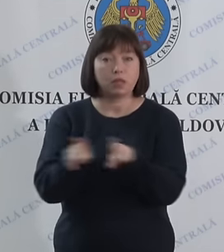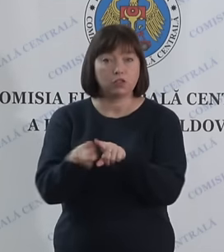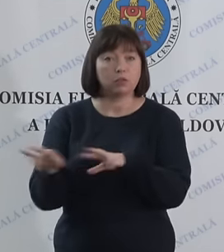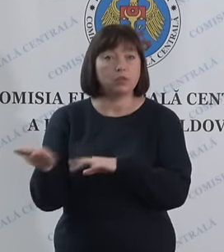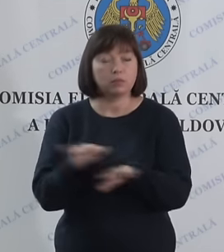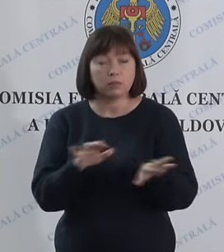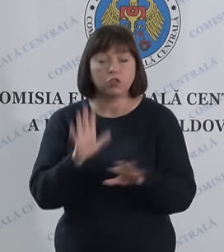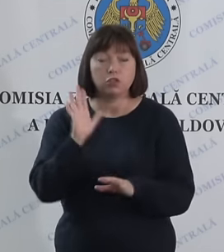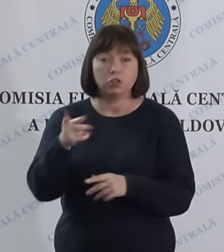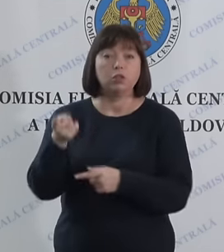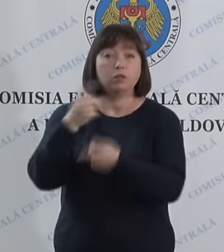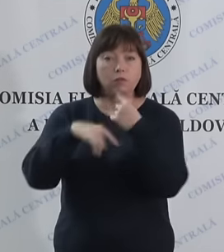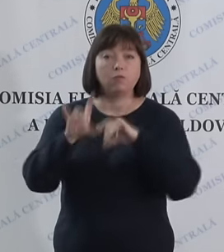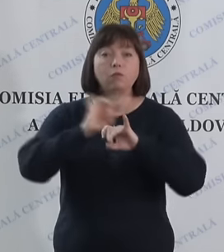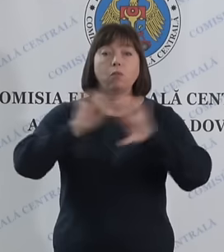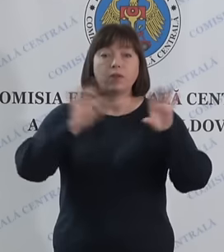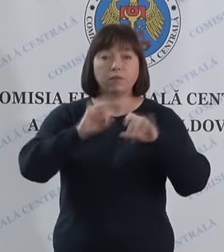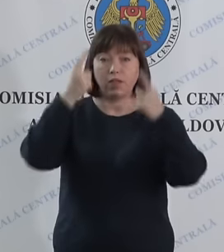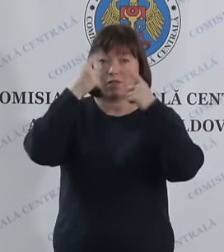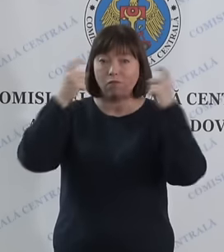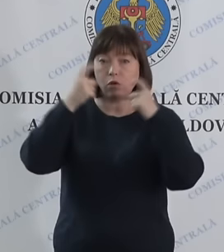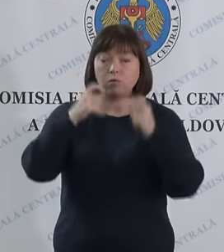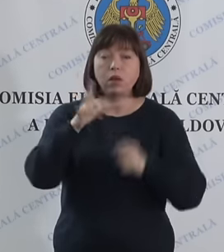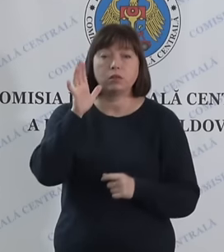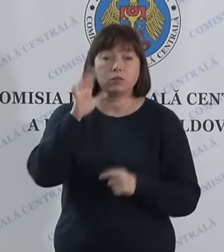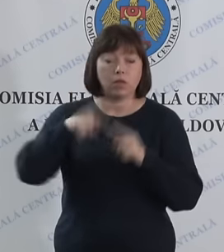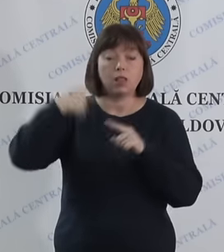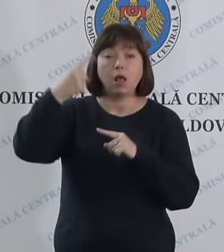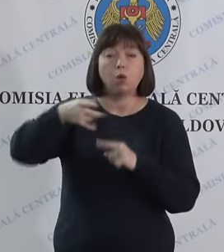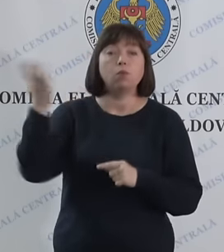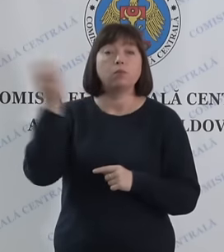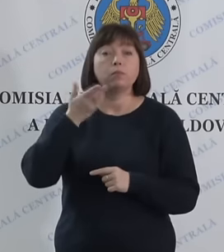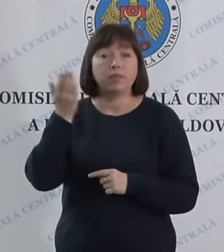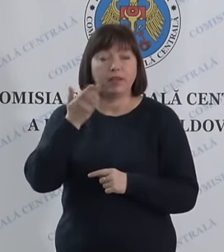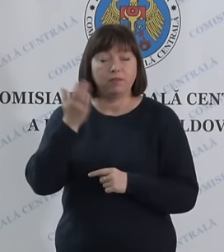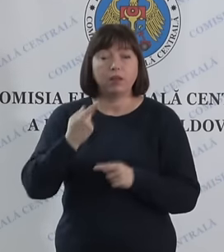și vom reveni cu informații la următorul